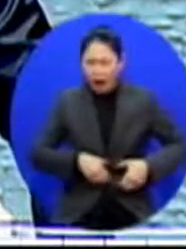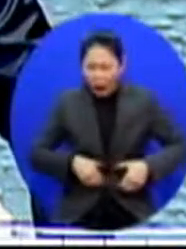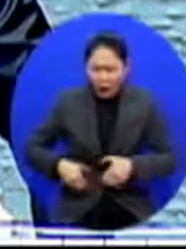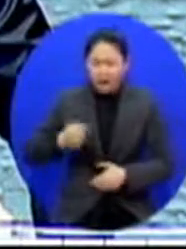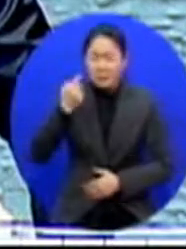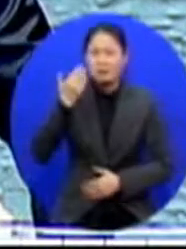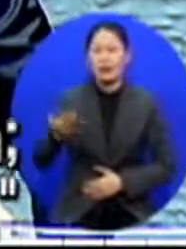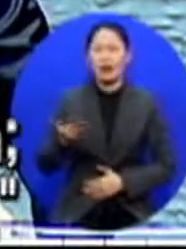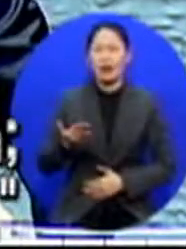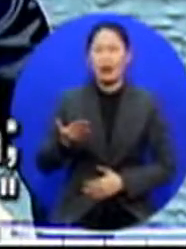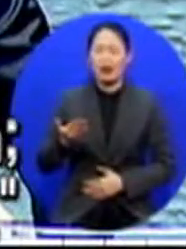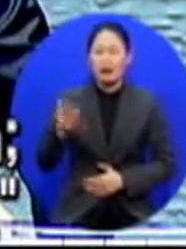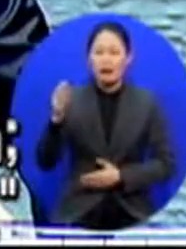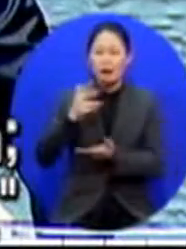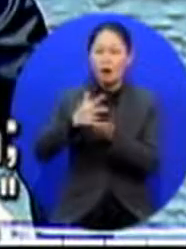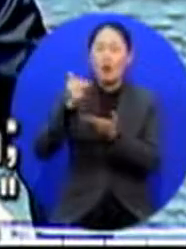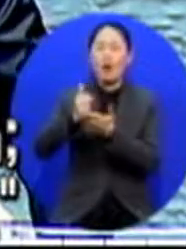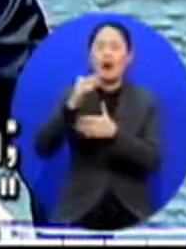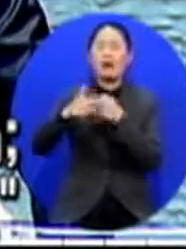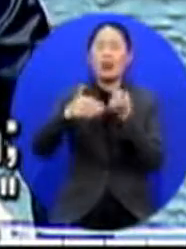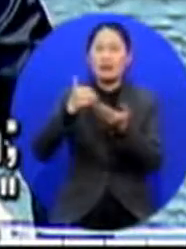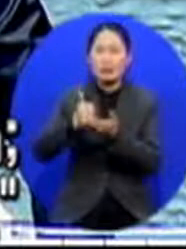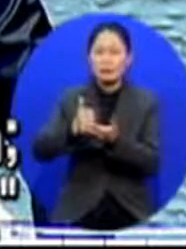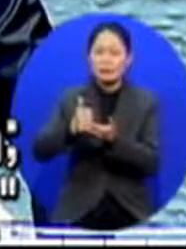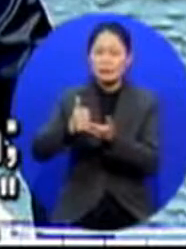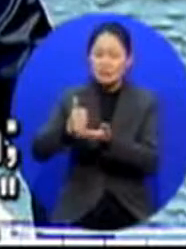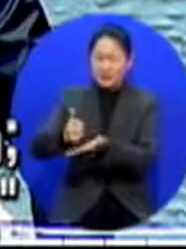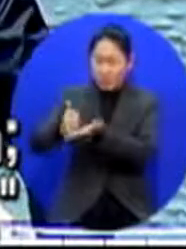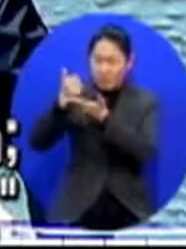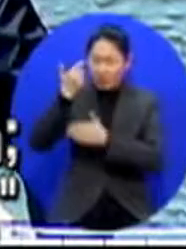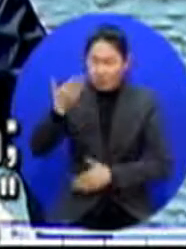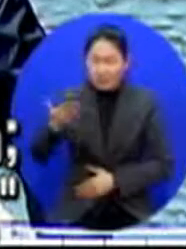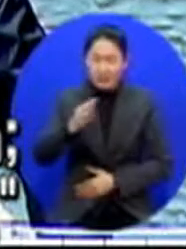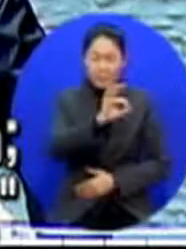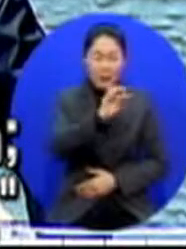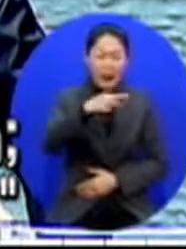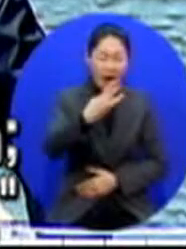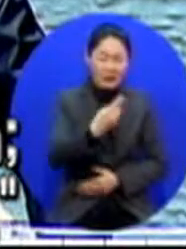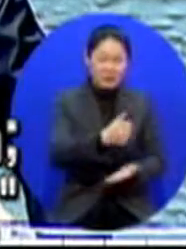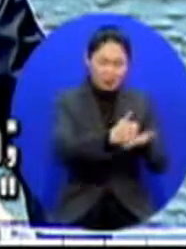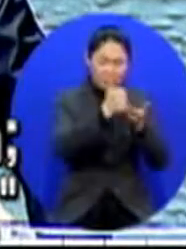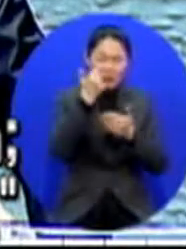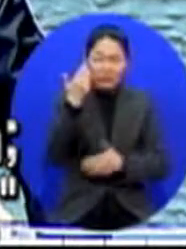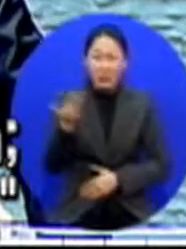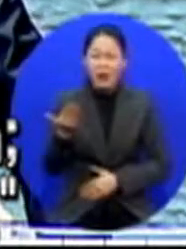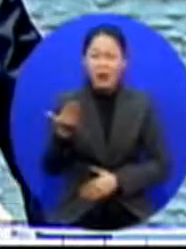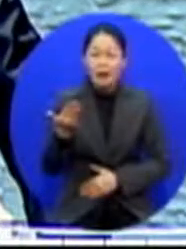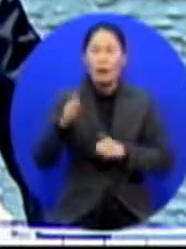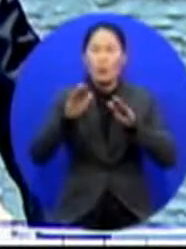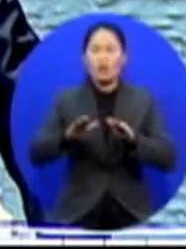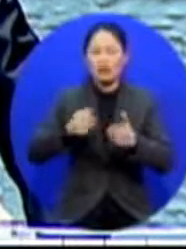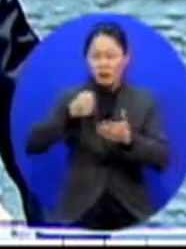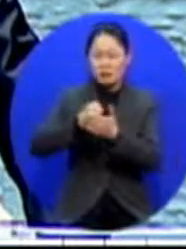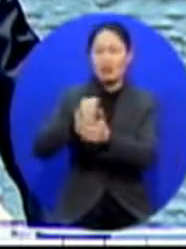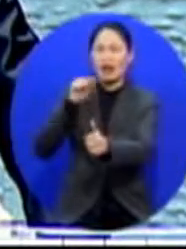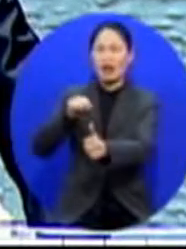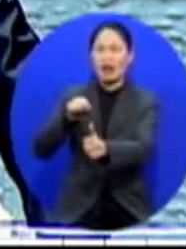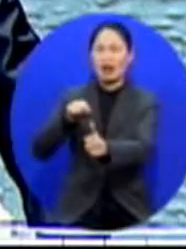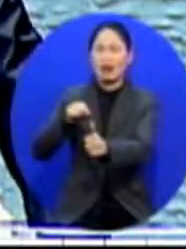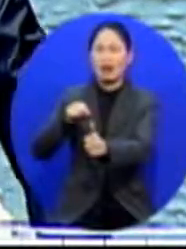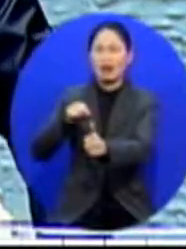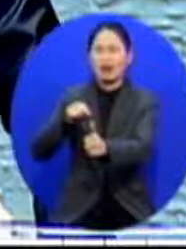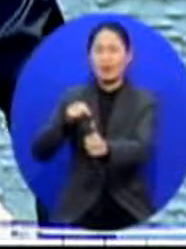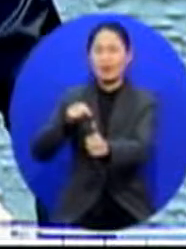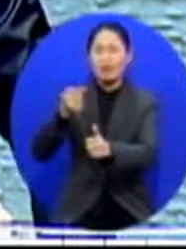냐 여호와 하나님 섬 길 것이냐 발을 섬 길 거냐 오늘 결정 하라고